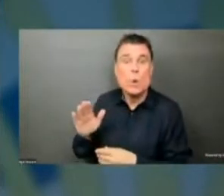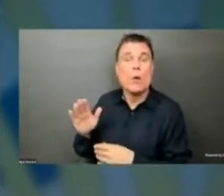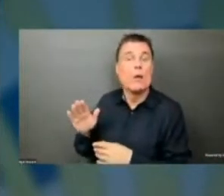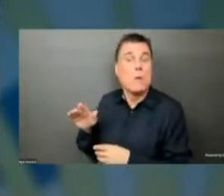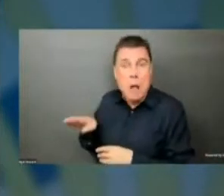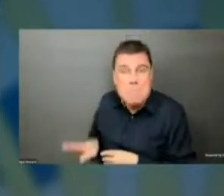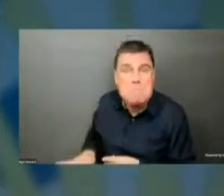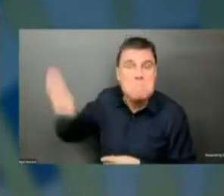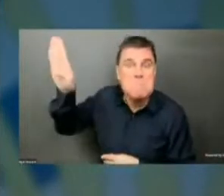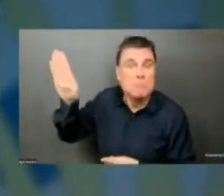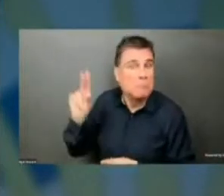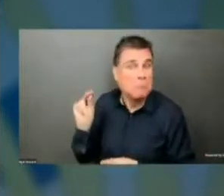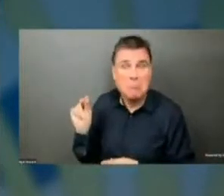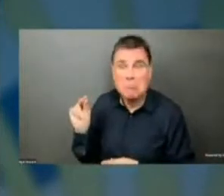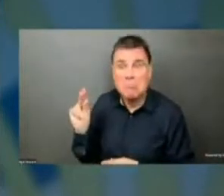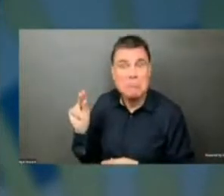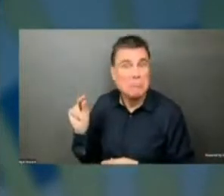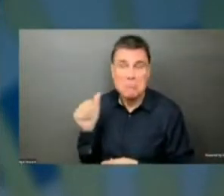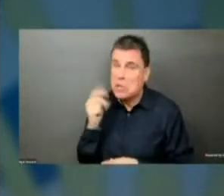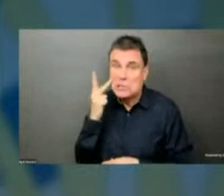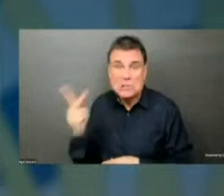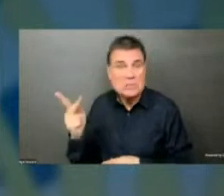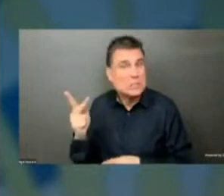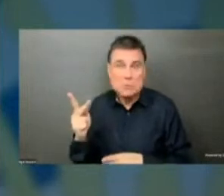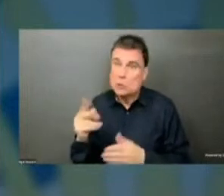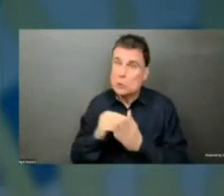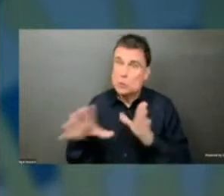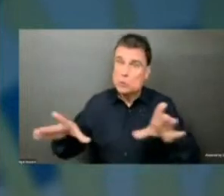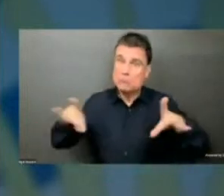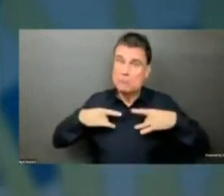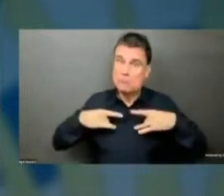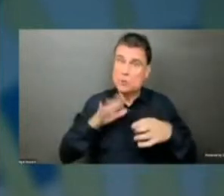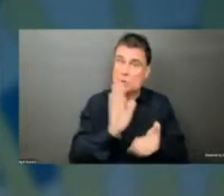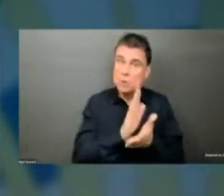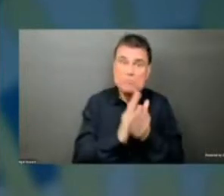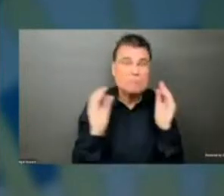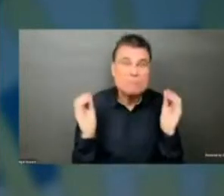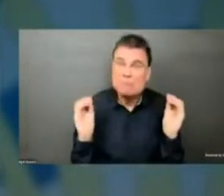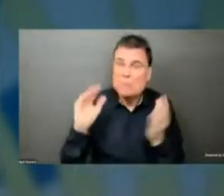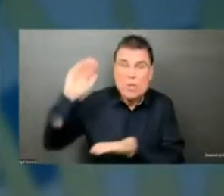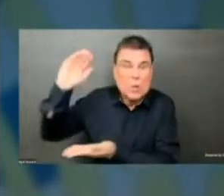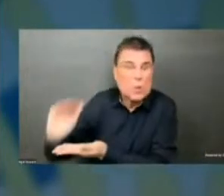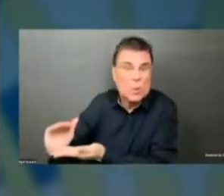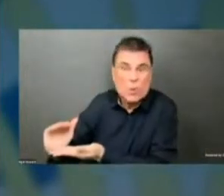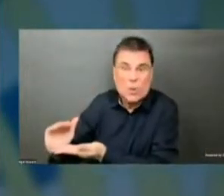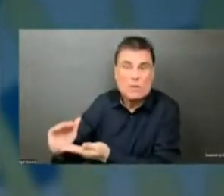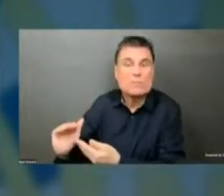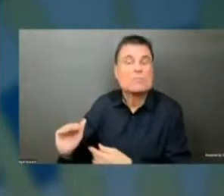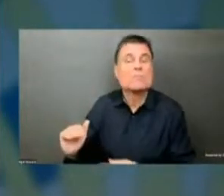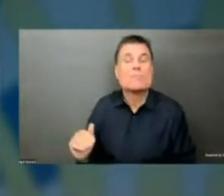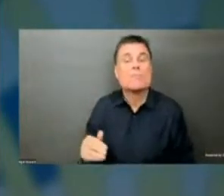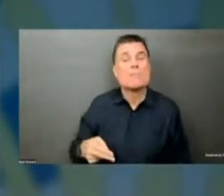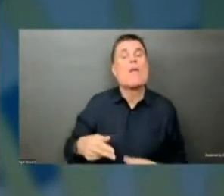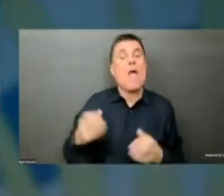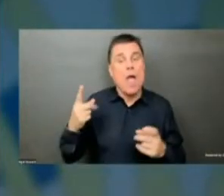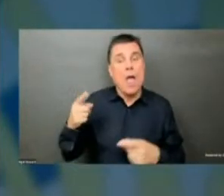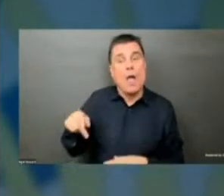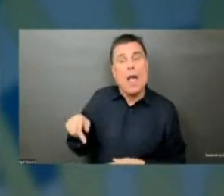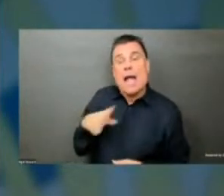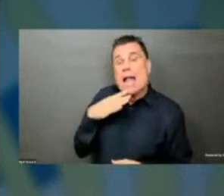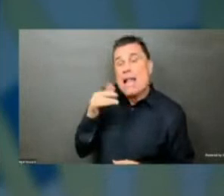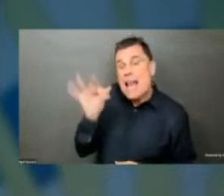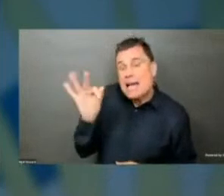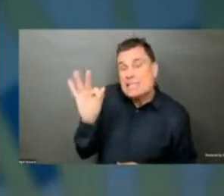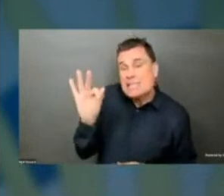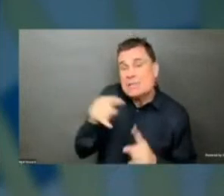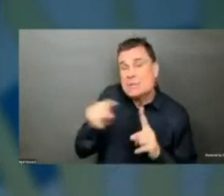most transmission and the highest percent positivities are in the 19 to 40-year age group, as we talked 所以 about 他说 before. 主要是 And 19 again,